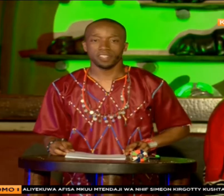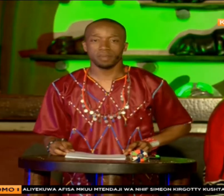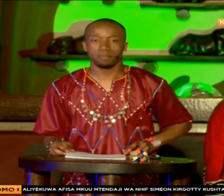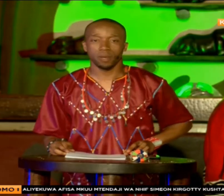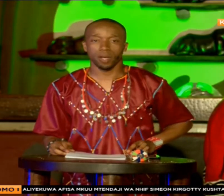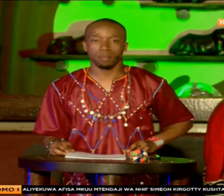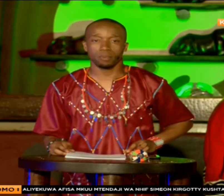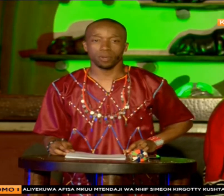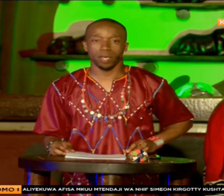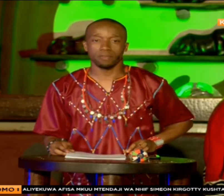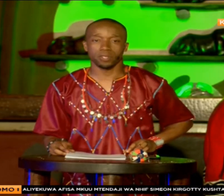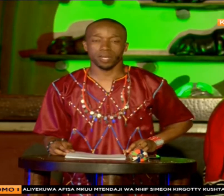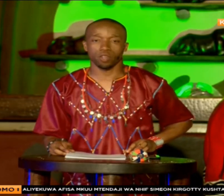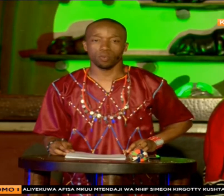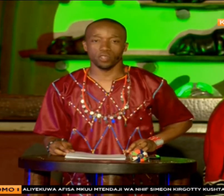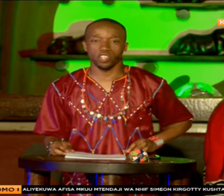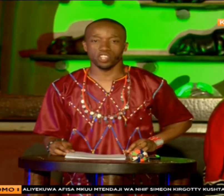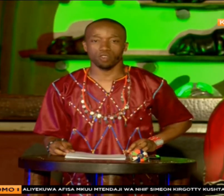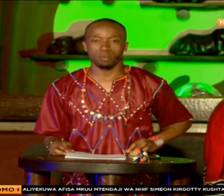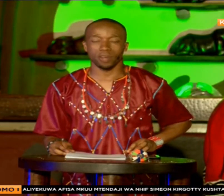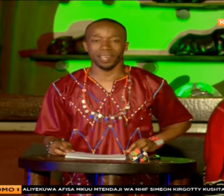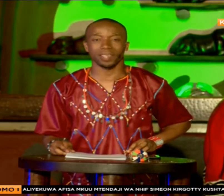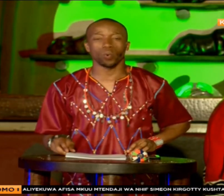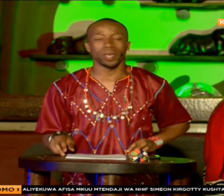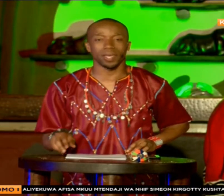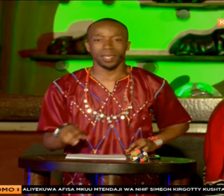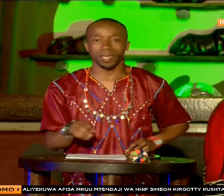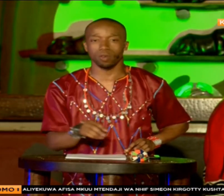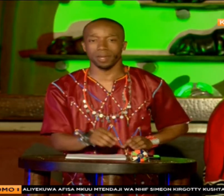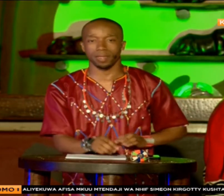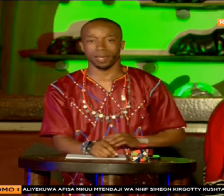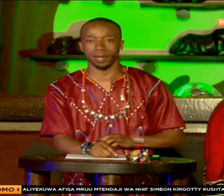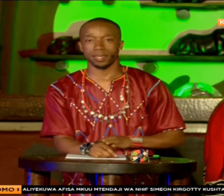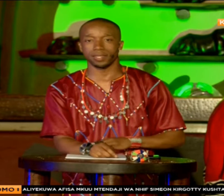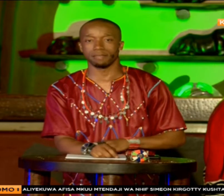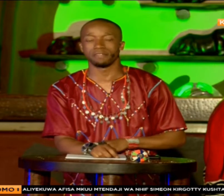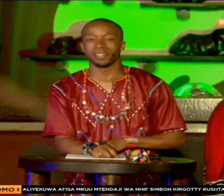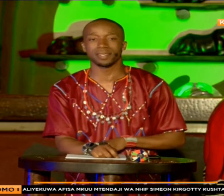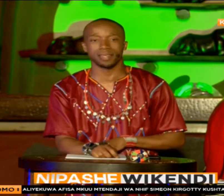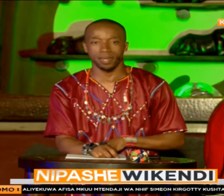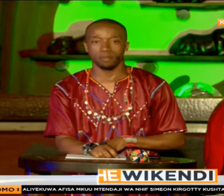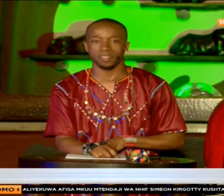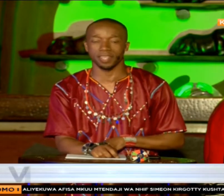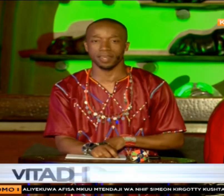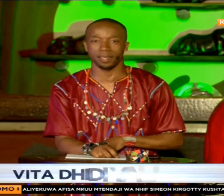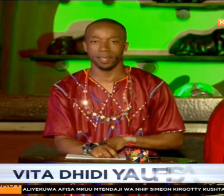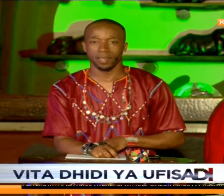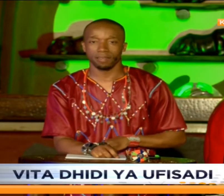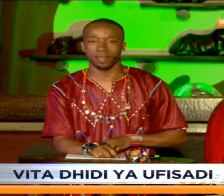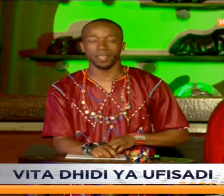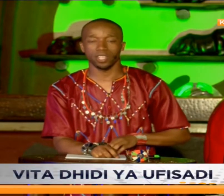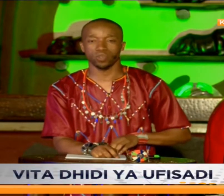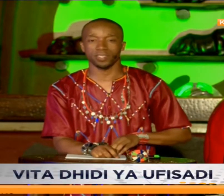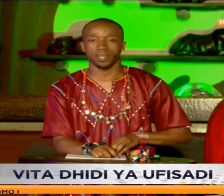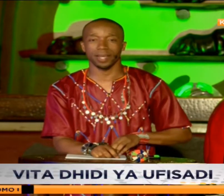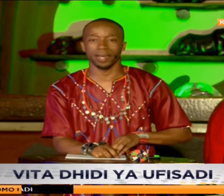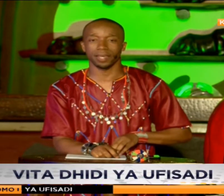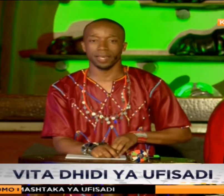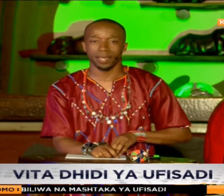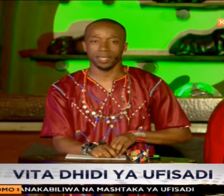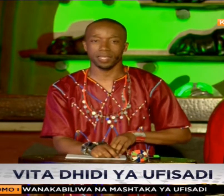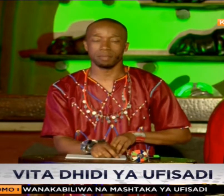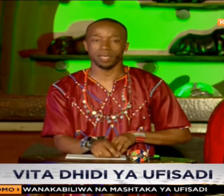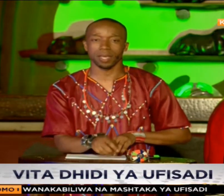Na utafiti mpya wa kampuni ya InfoTrak umeonyesha kwamba Wakenya wengi wameridhika na jinsi vita dhidi ya ufisadi vinaendeshwa na